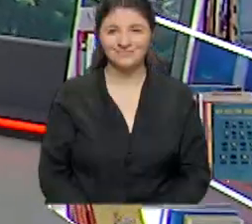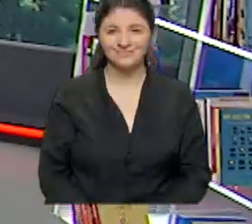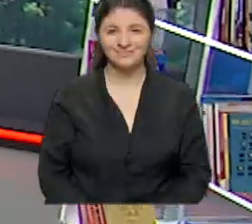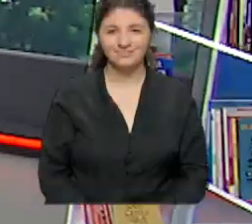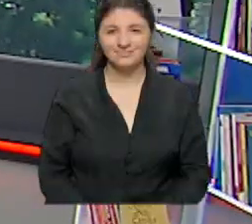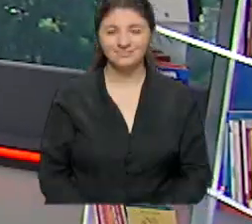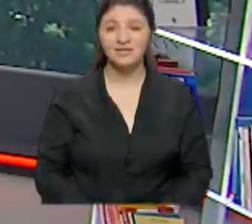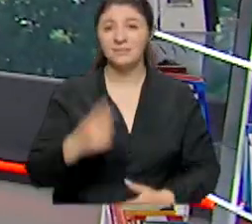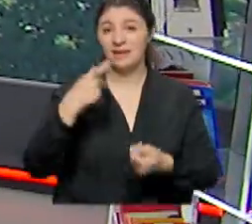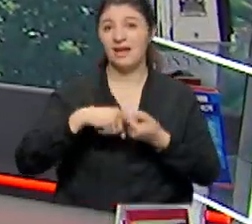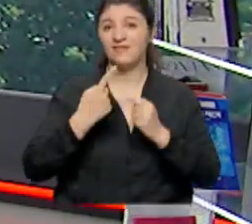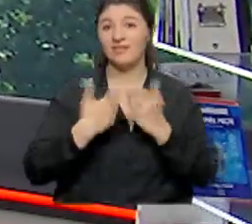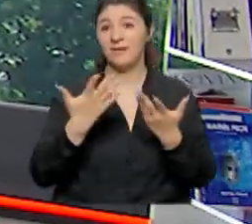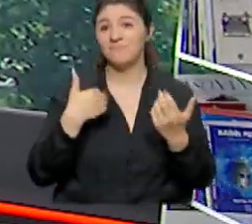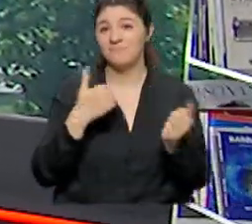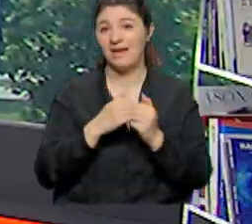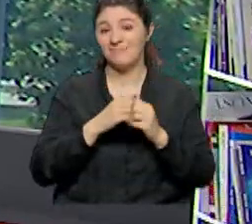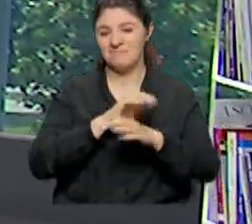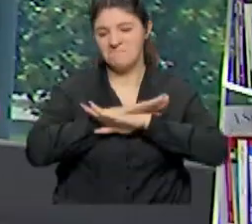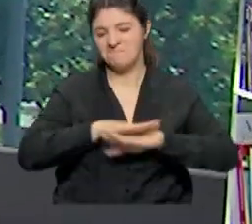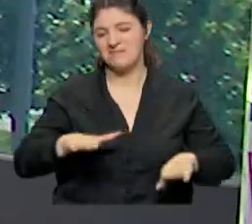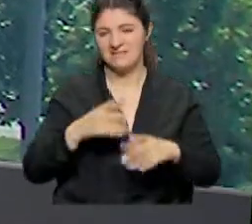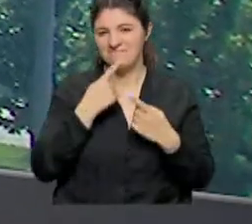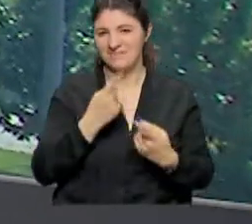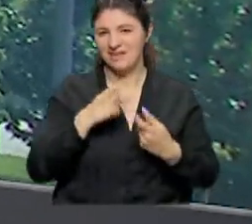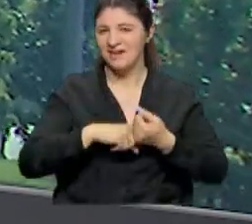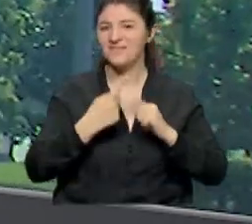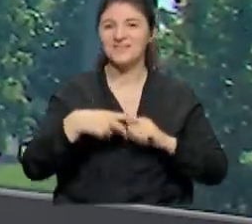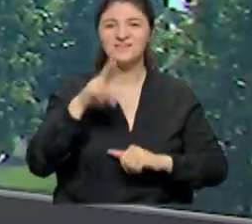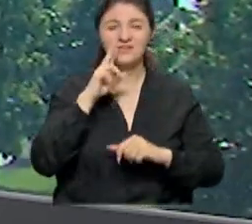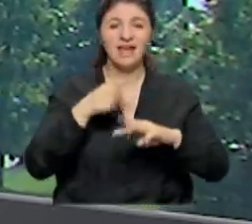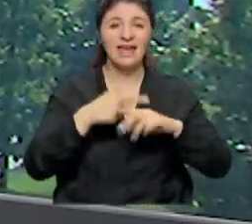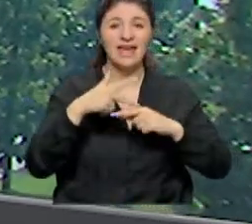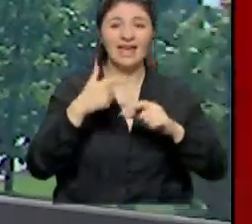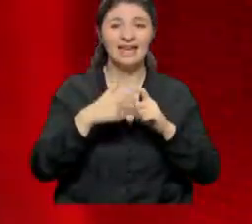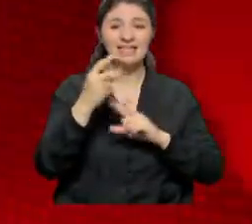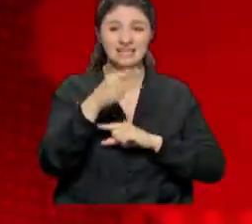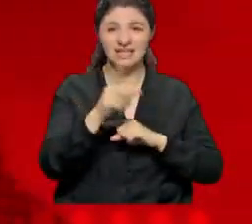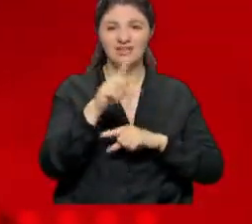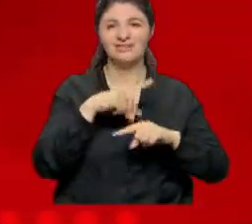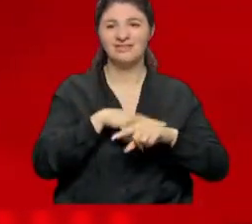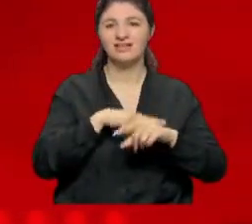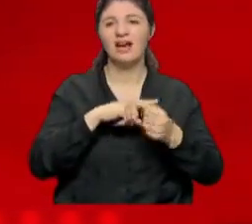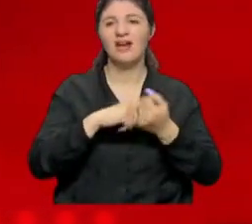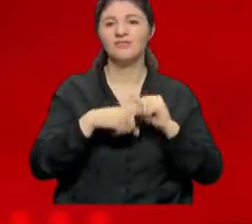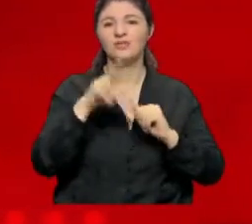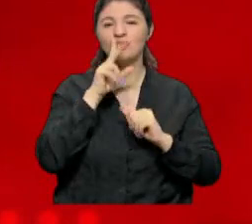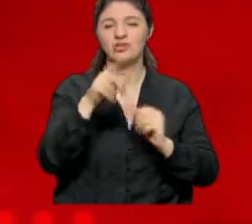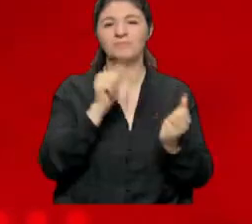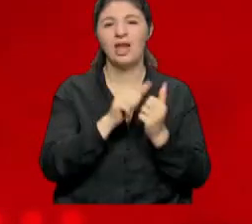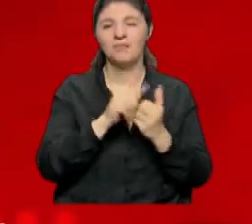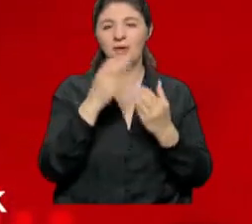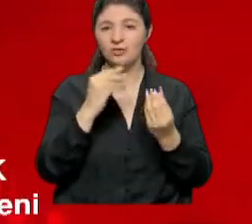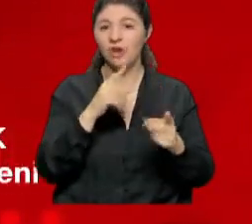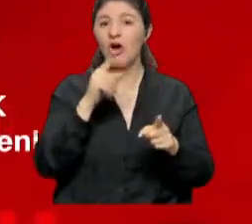sunsun bir haftayı daha birlikte kapattık hafta sonunda Ezgi gözeger çalar saat hafta sonu sizlerle